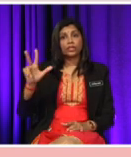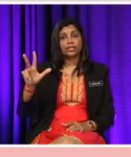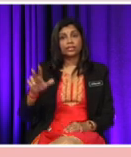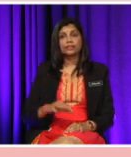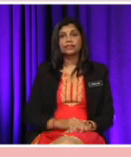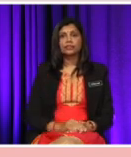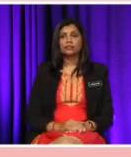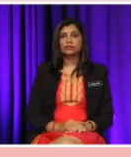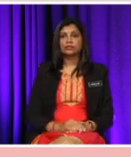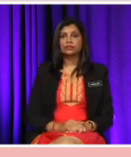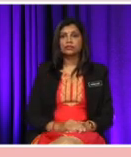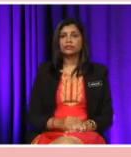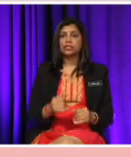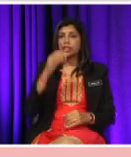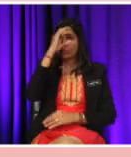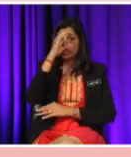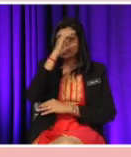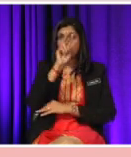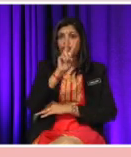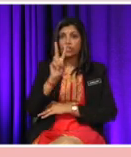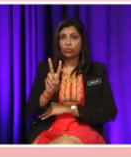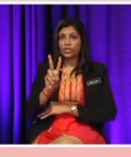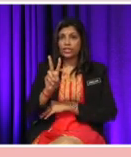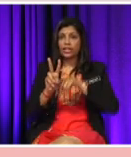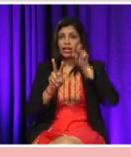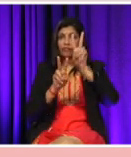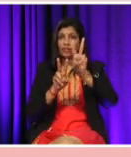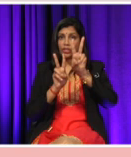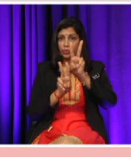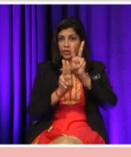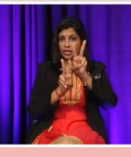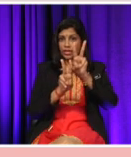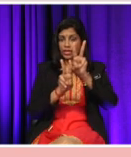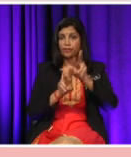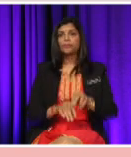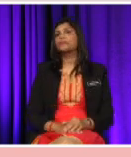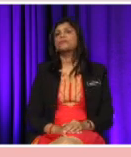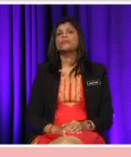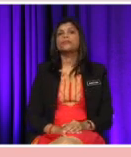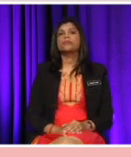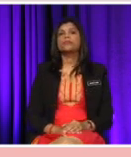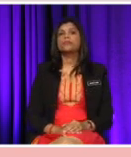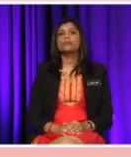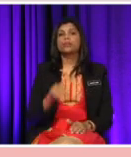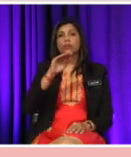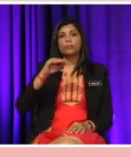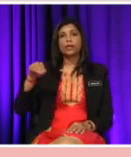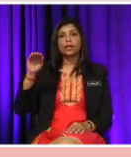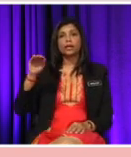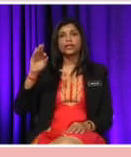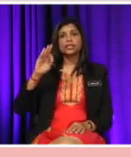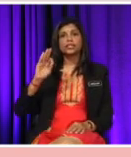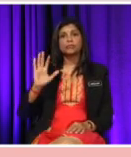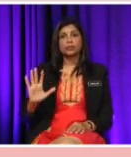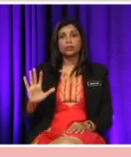2 udara yang kedua yang kita cari Oke jadi V2 bahagia dengan 95